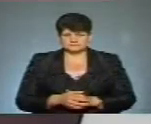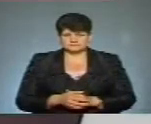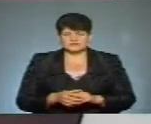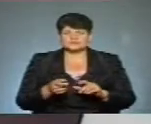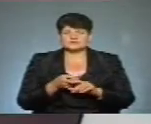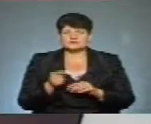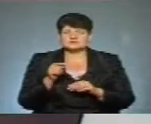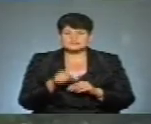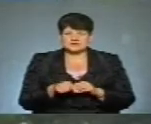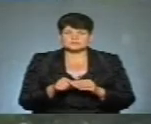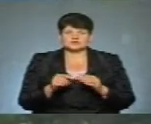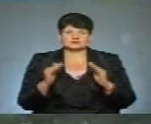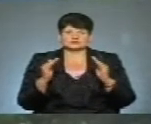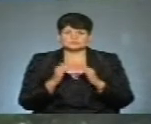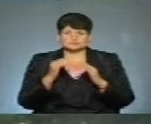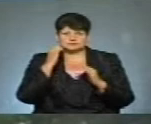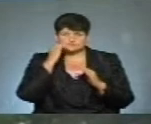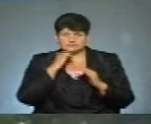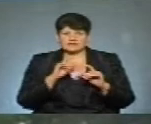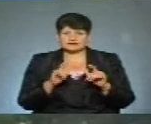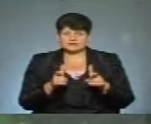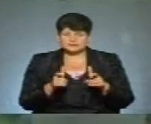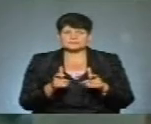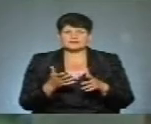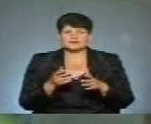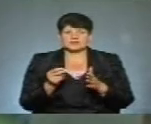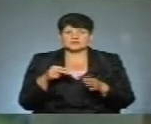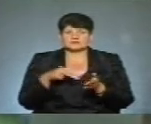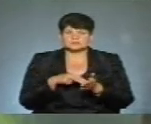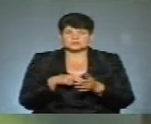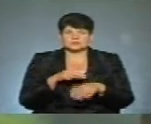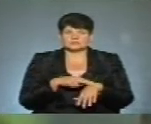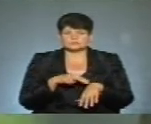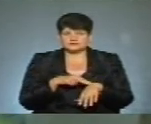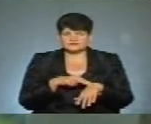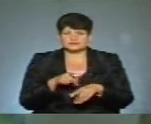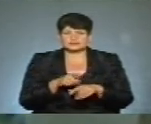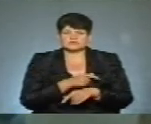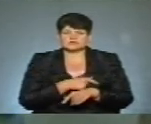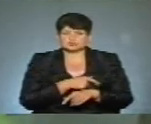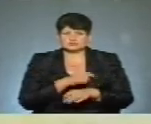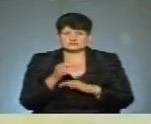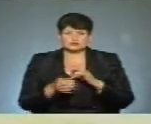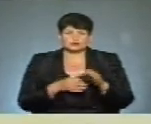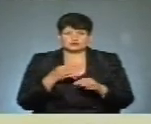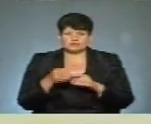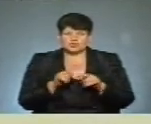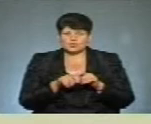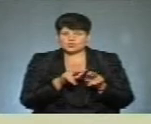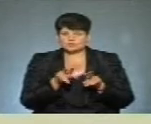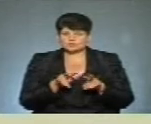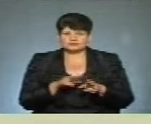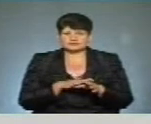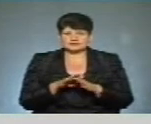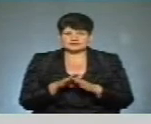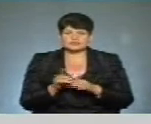Через те, що пансіонат на карантині, на в'їзді поставили пост поліцейських, вони там чергують цілодобово, контролюють дотримання протиепідемічних норм